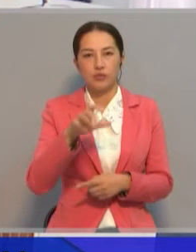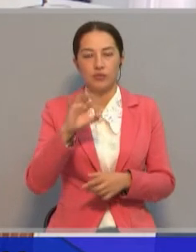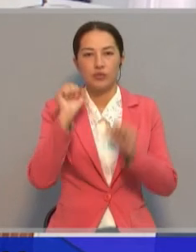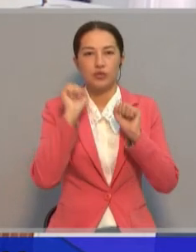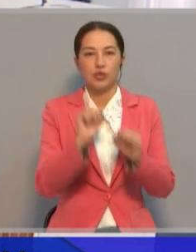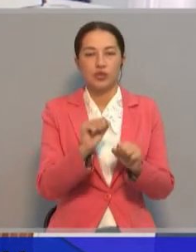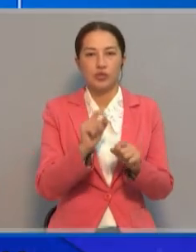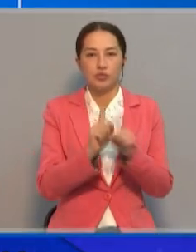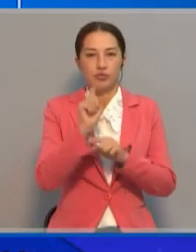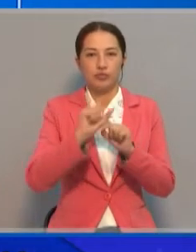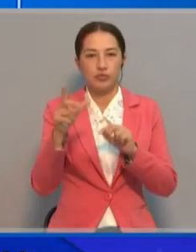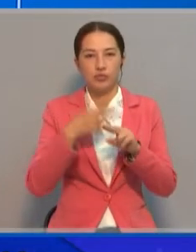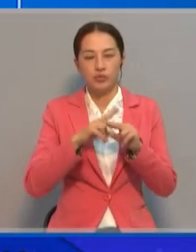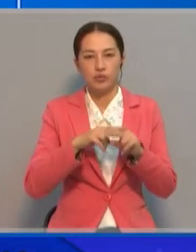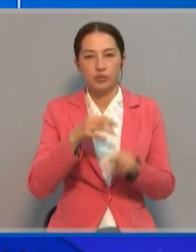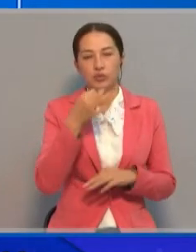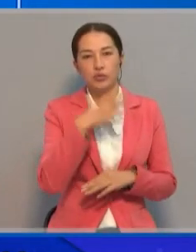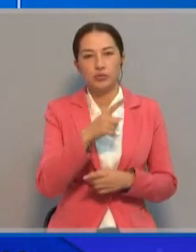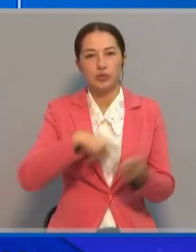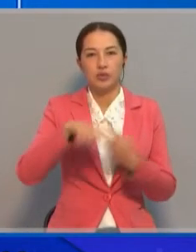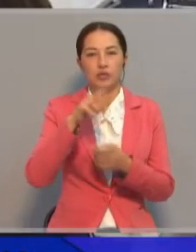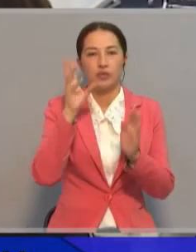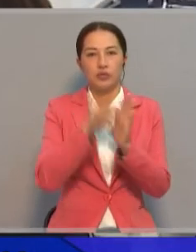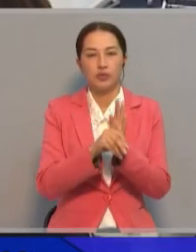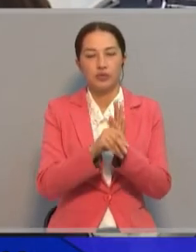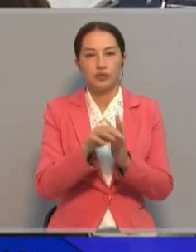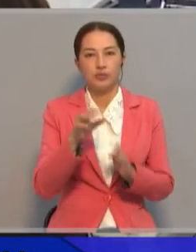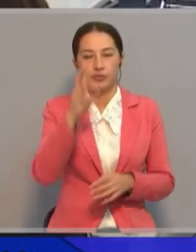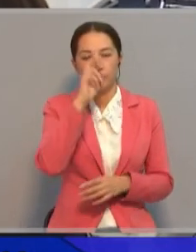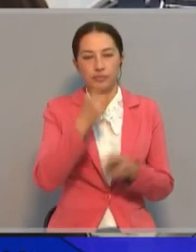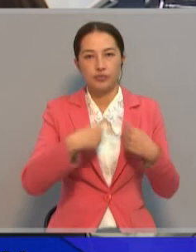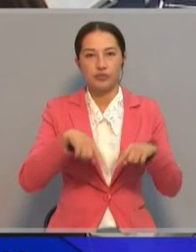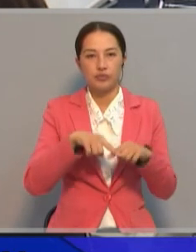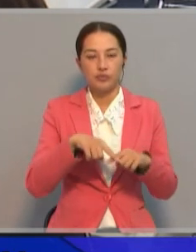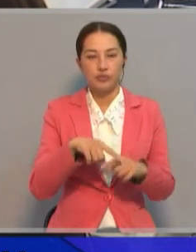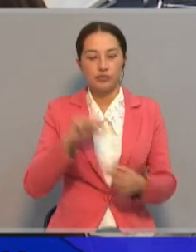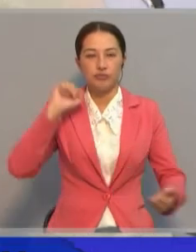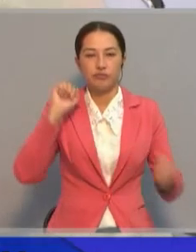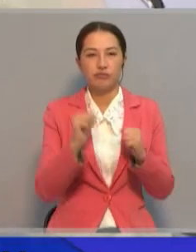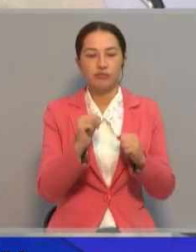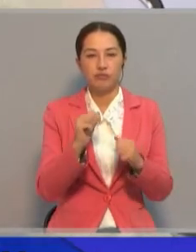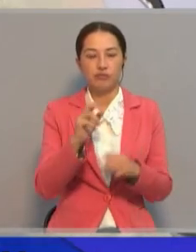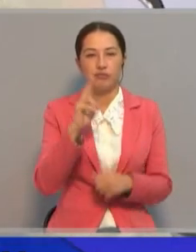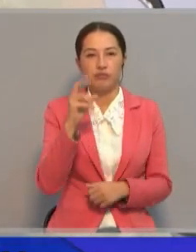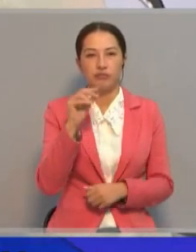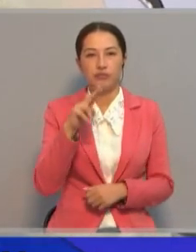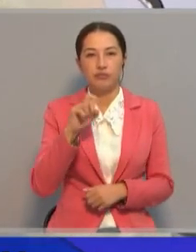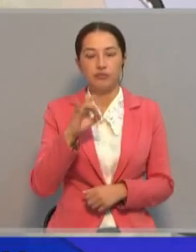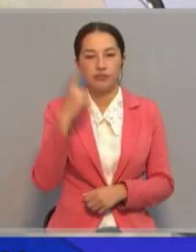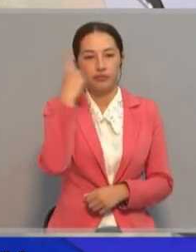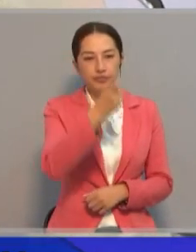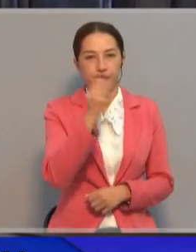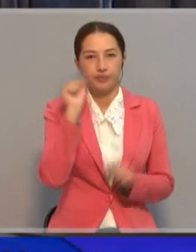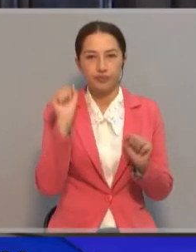жобасы іске асырылуда. Сондықтан кез келген кәсіпкерлік объектісі мемлекеттік органдар тарапынан қысым көрген жағдайда департаментке жүгінуіне